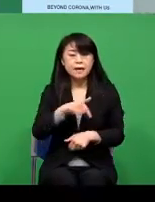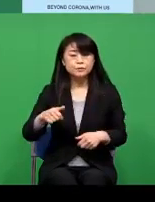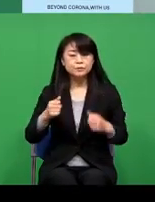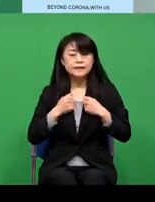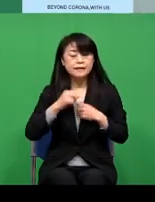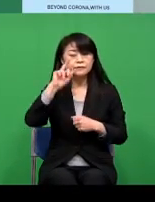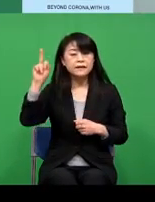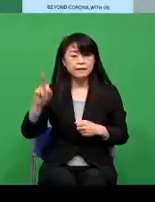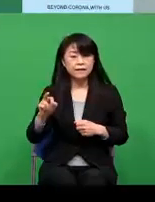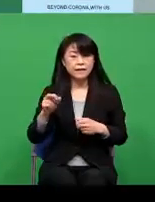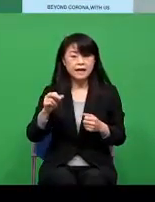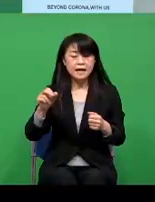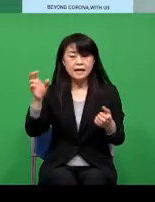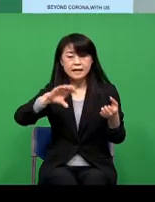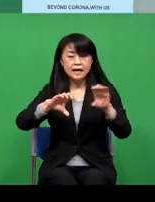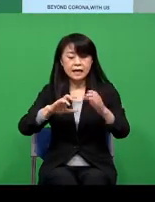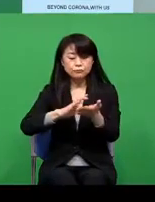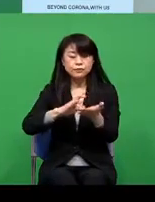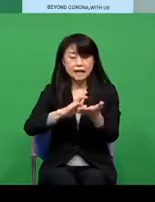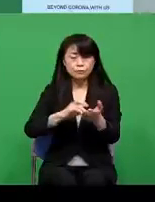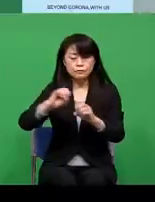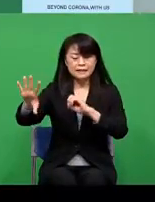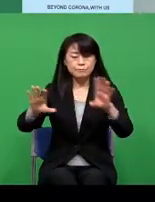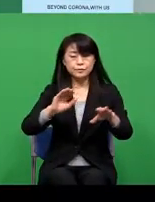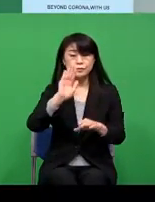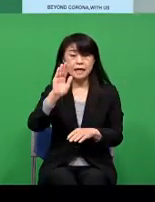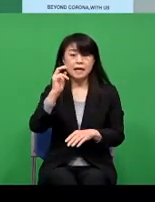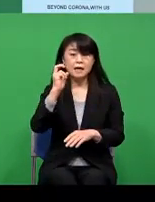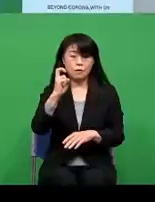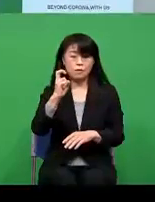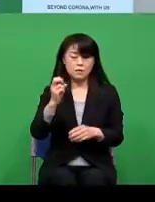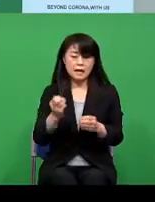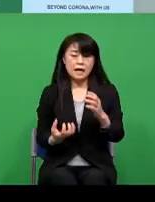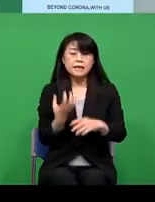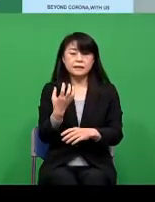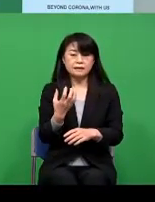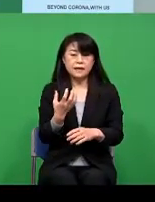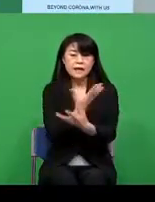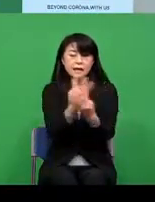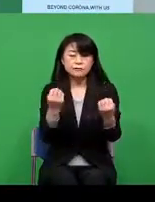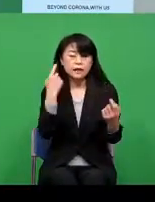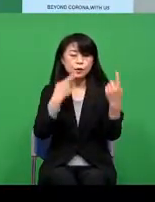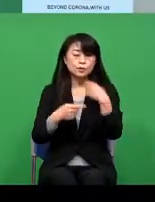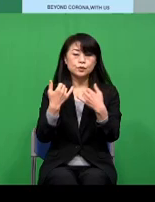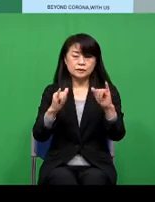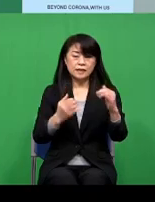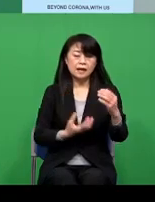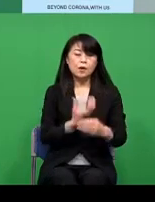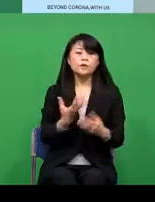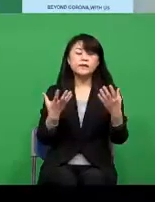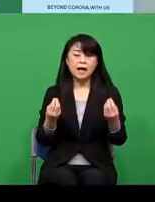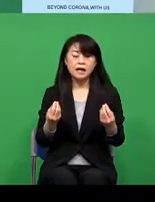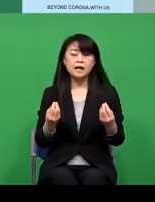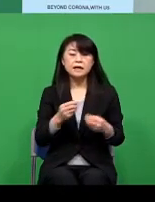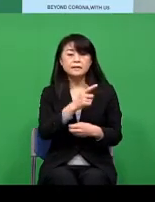センターで化学剤の散布テロが発生して多数の負傷者が発生する、ま